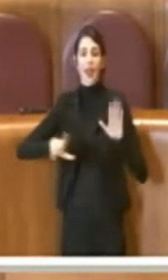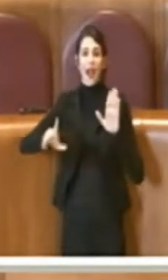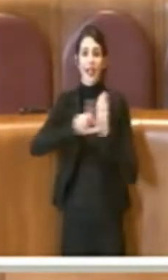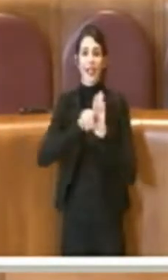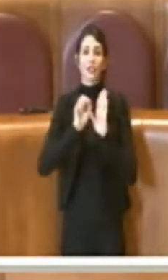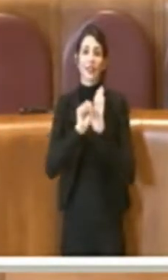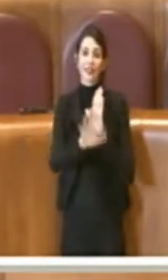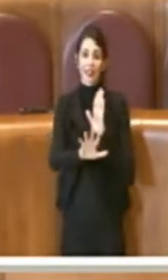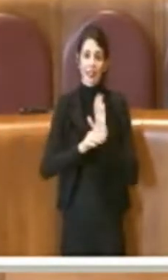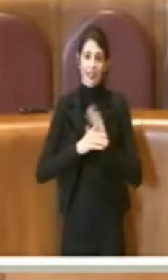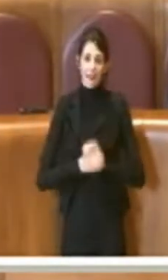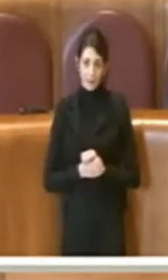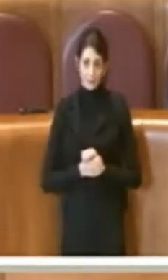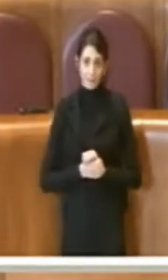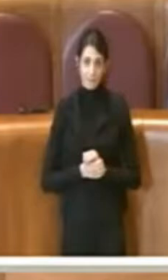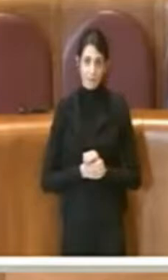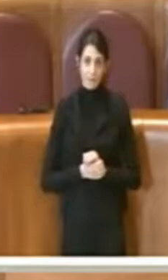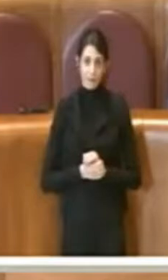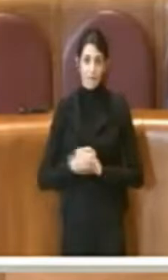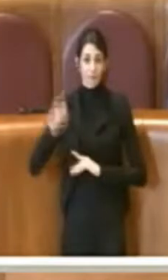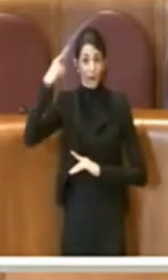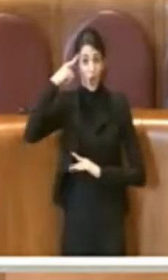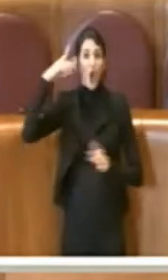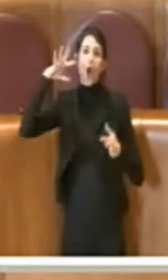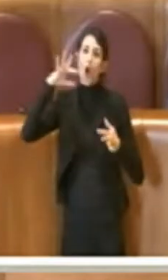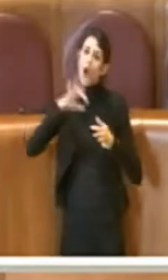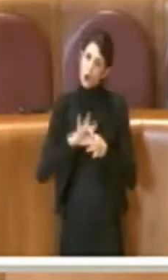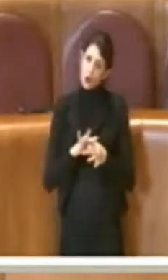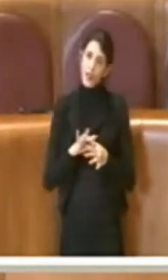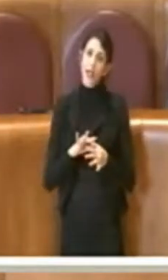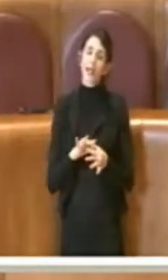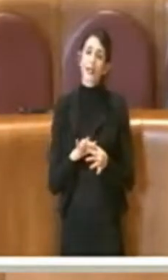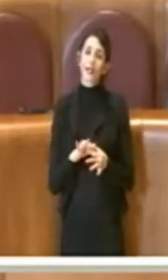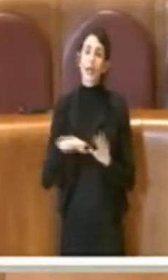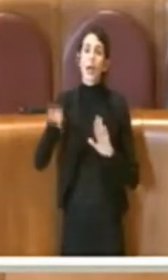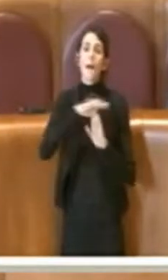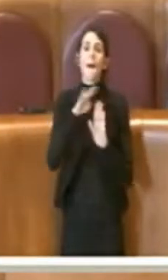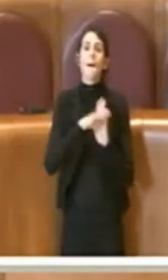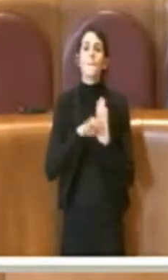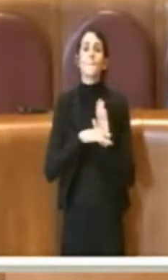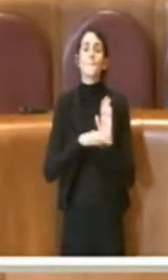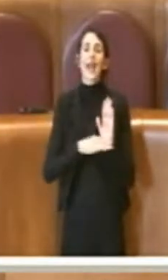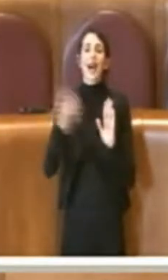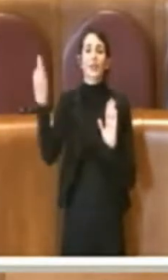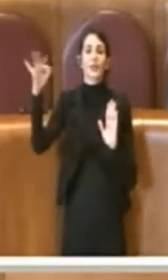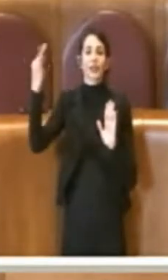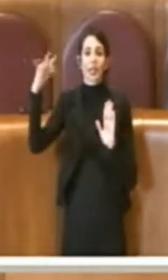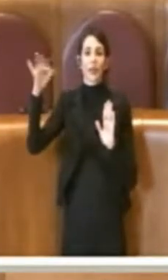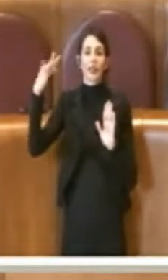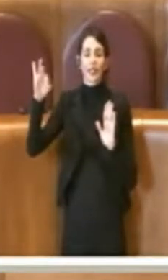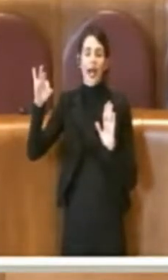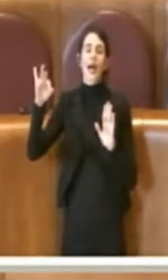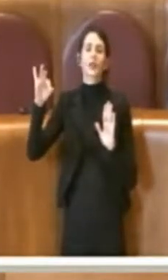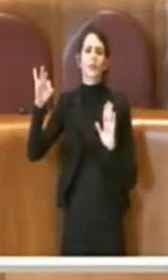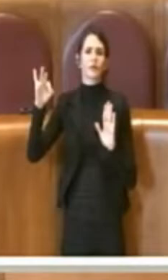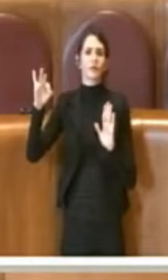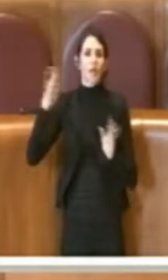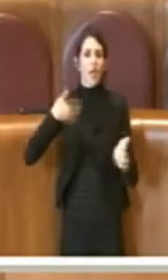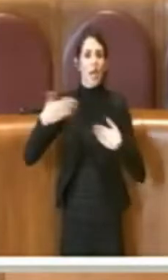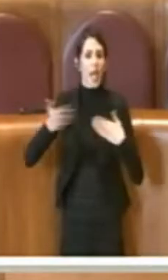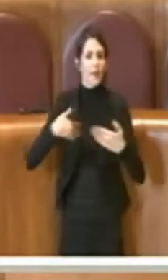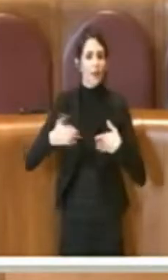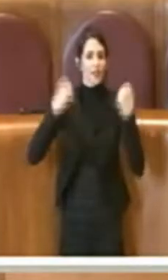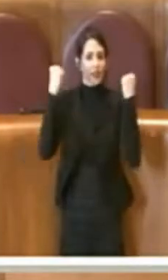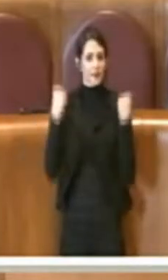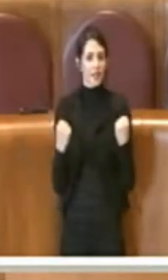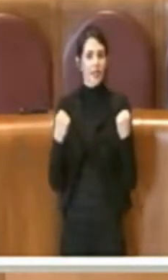infatti, coerentemente con questo ragionamento, il piano straordinario per l'emergenza abitativa della Regione Lazio e il piano